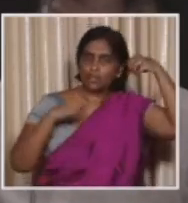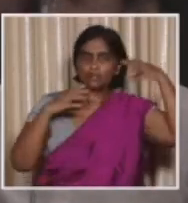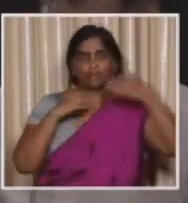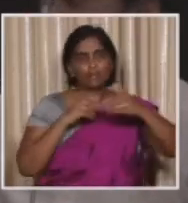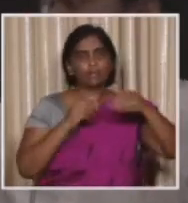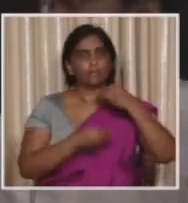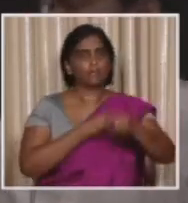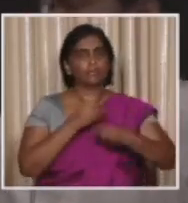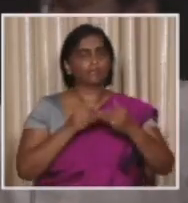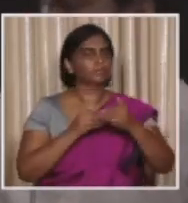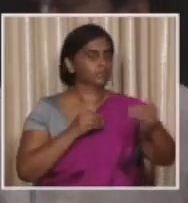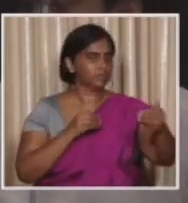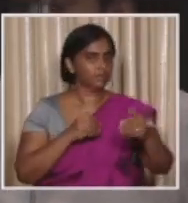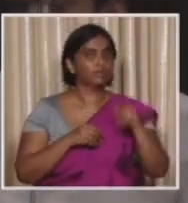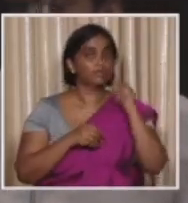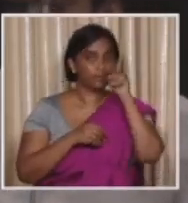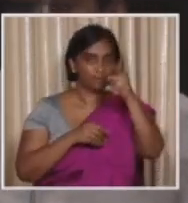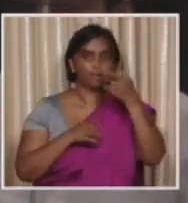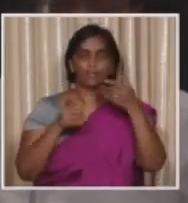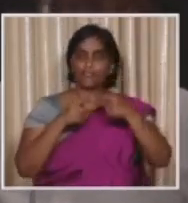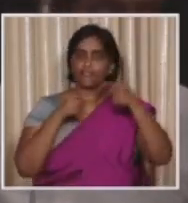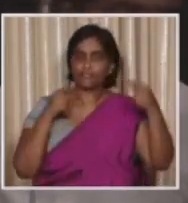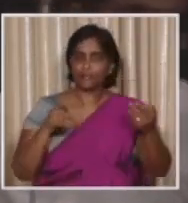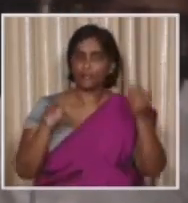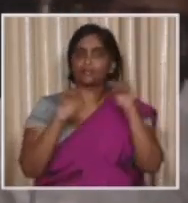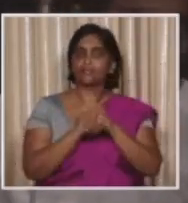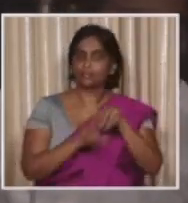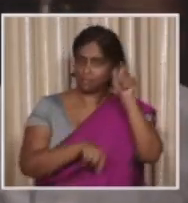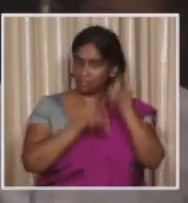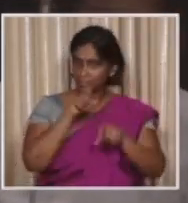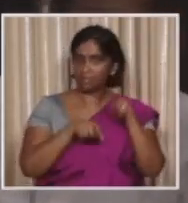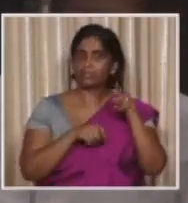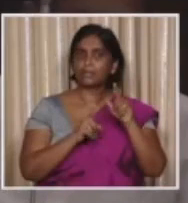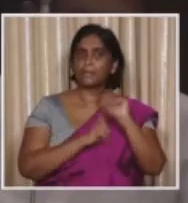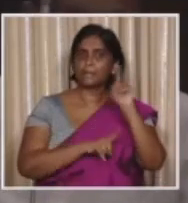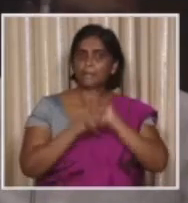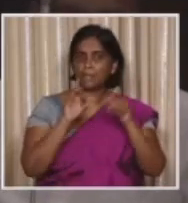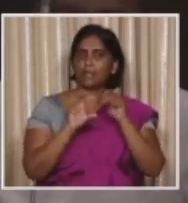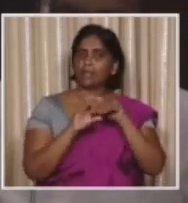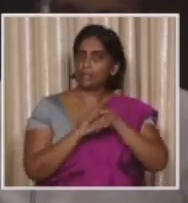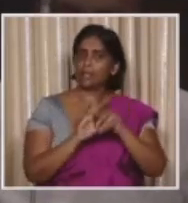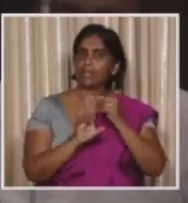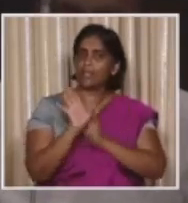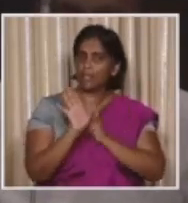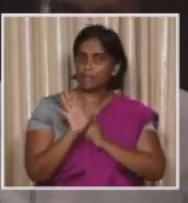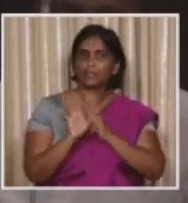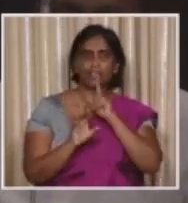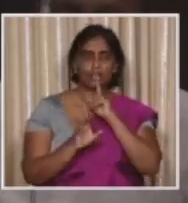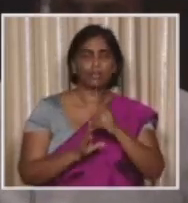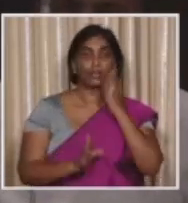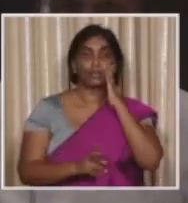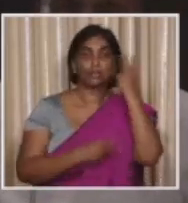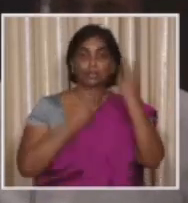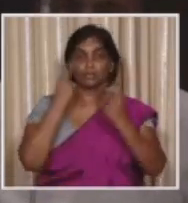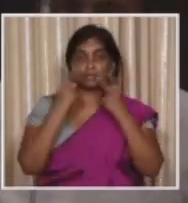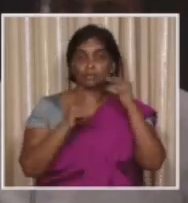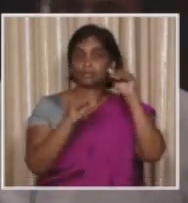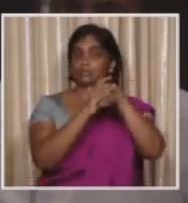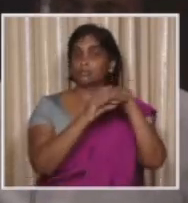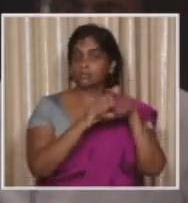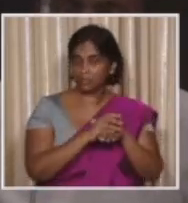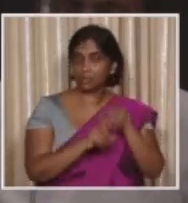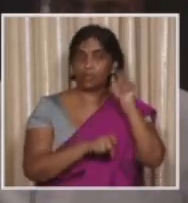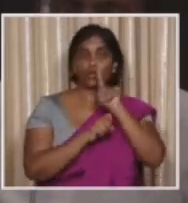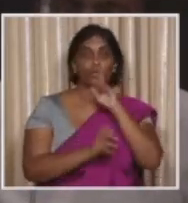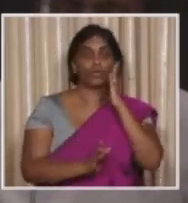හින්දායි කර්මාන්ත කරගෙන යනවා. දැන් ඔබතුමාලම විපක්ෂ නියෝජනය කරන පිරිස් මේ පාර්ලිමේන්තුවේ හැමතිස්සම කතා කරේ සංචාර කලාප නියෝජනය කර පිරිස්